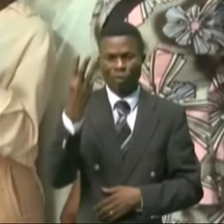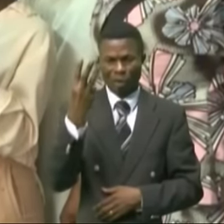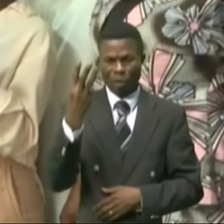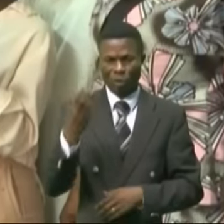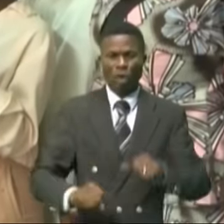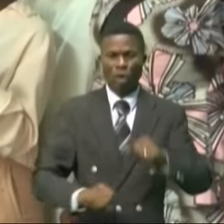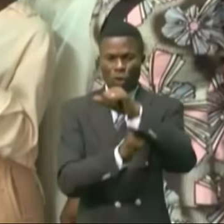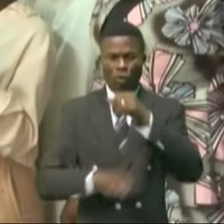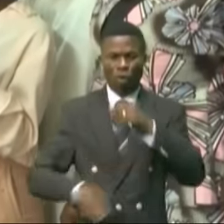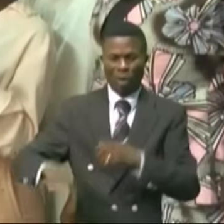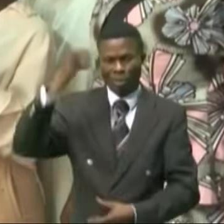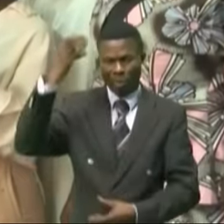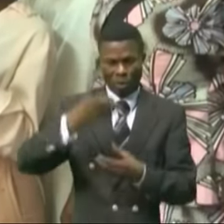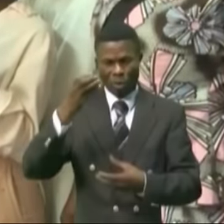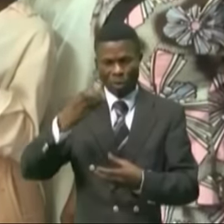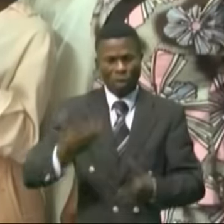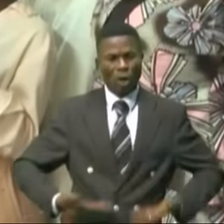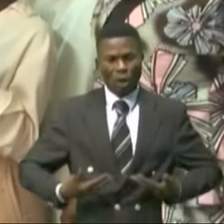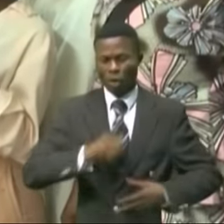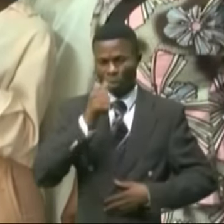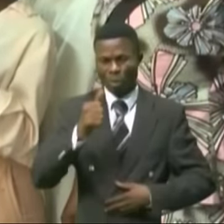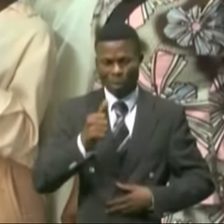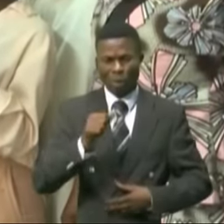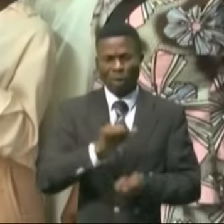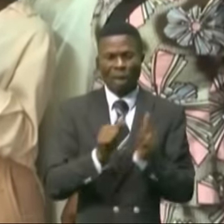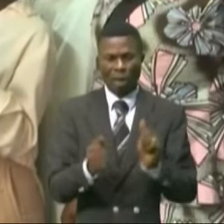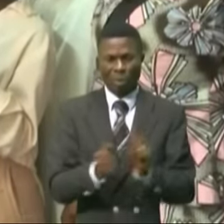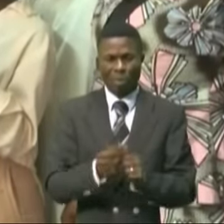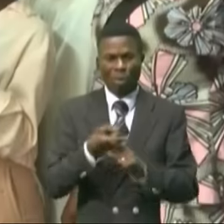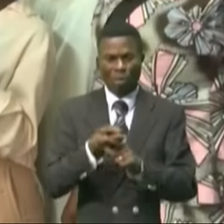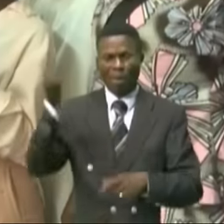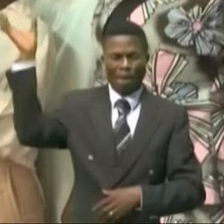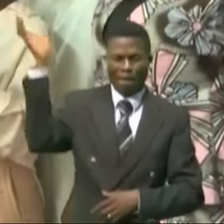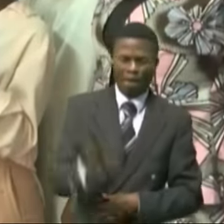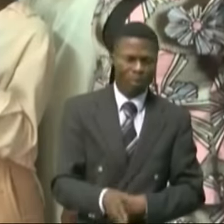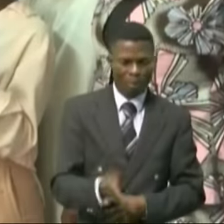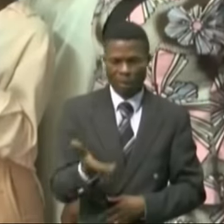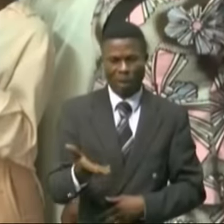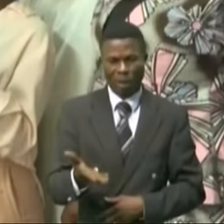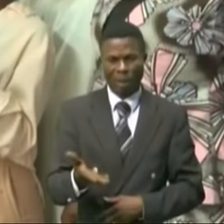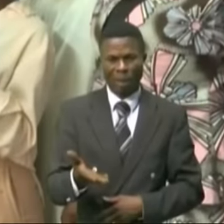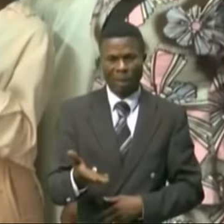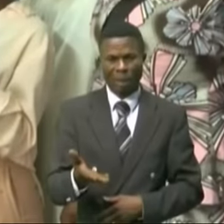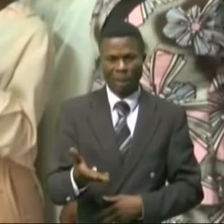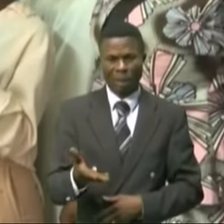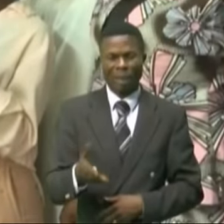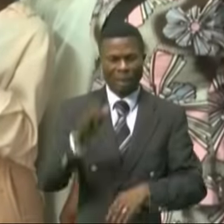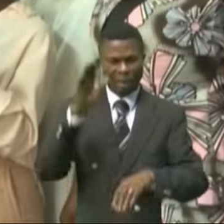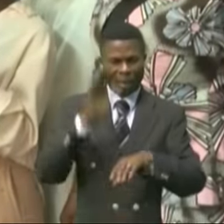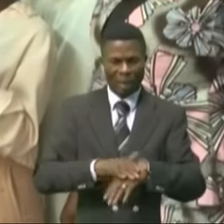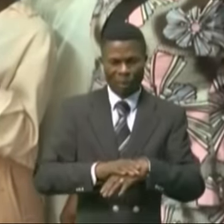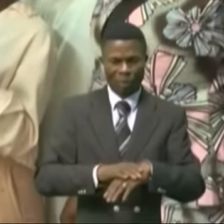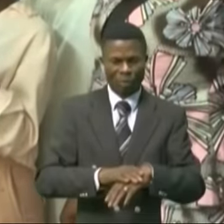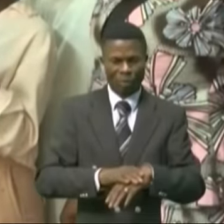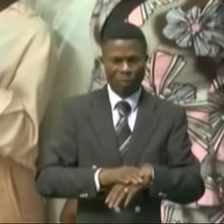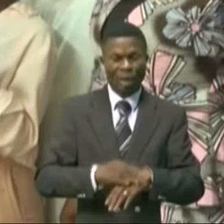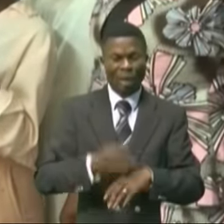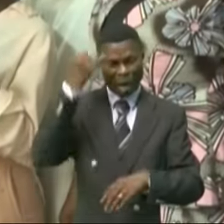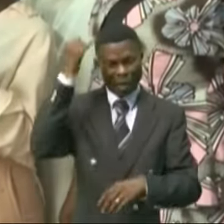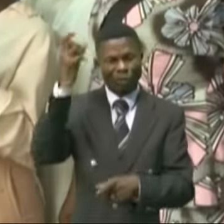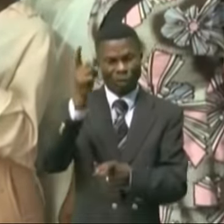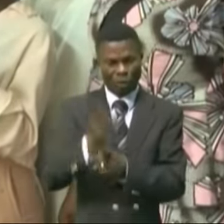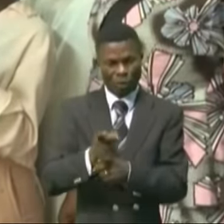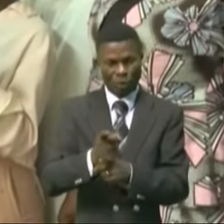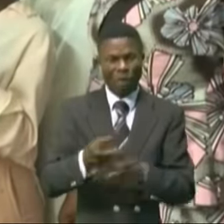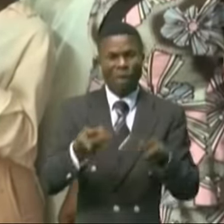le Rwanda. Déplorons les conséquences liées à ces bombardements qui ont ciblé intentionnellement